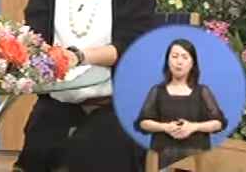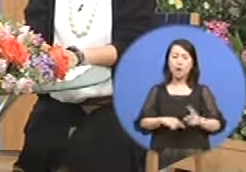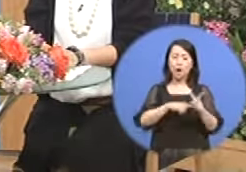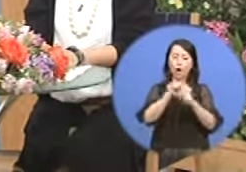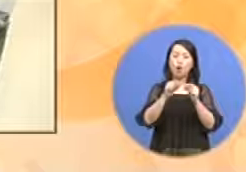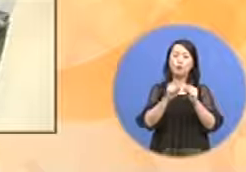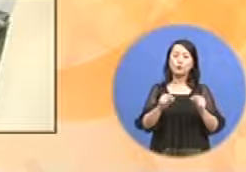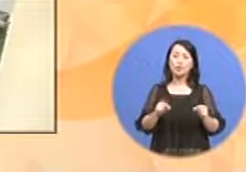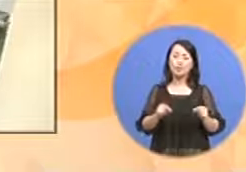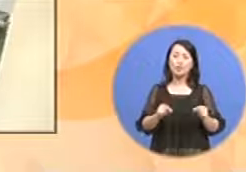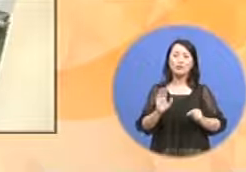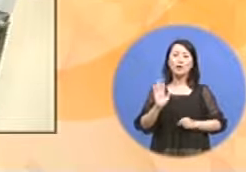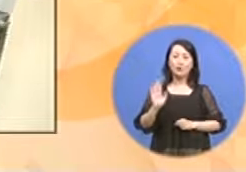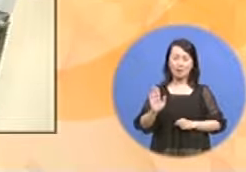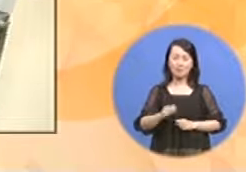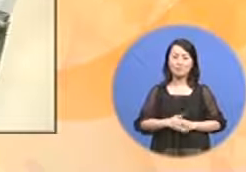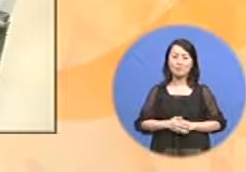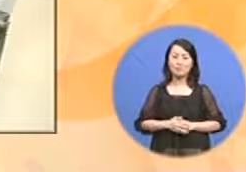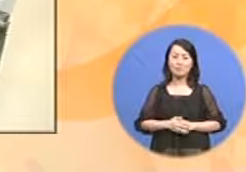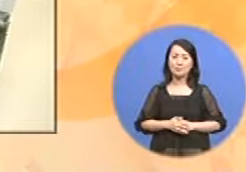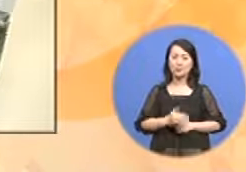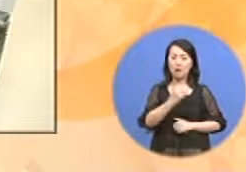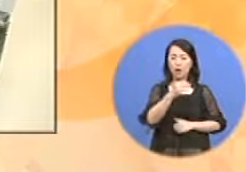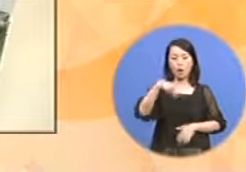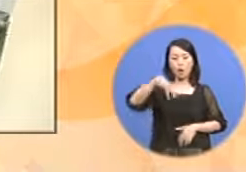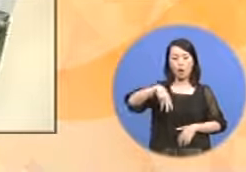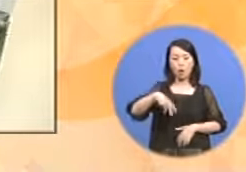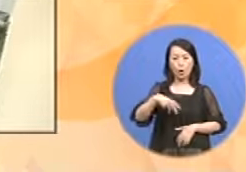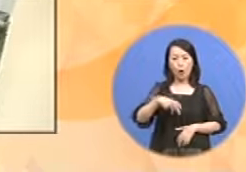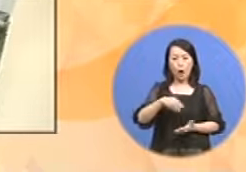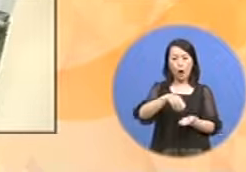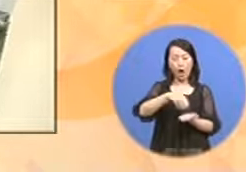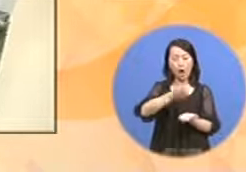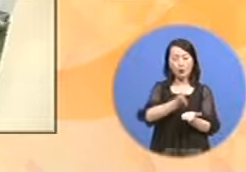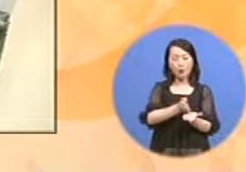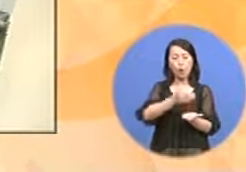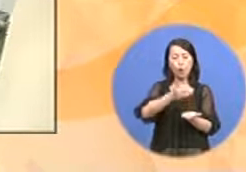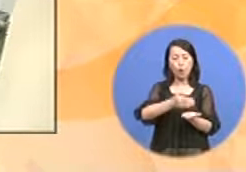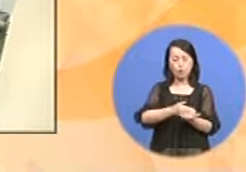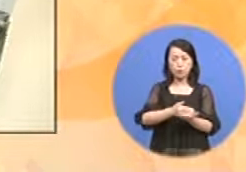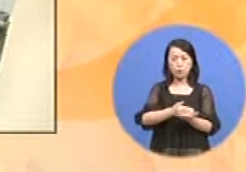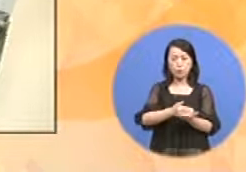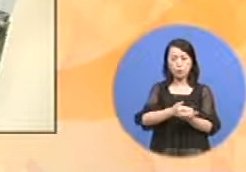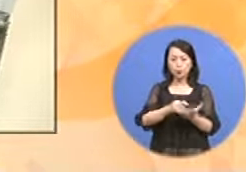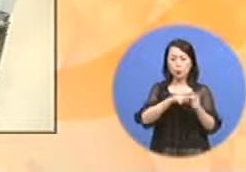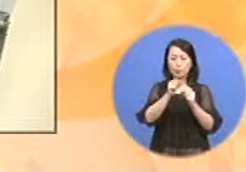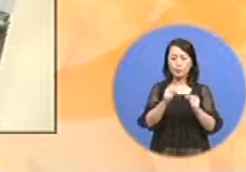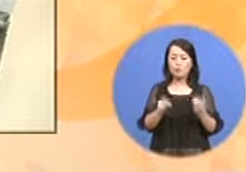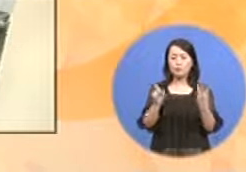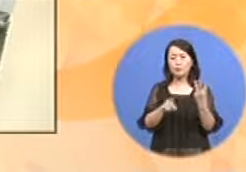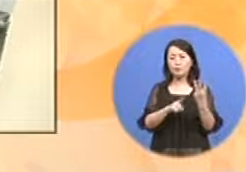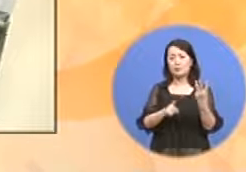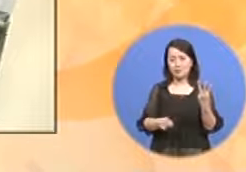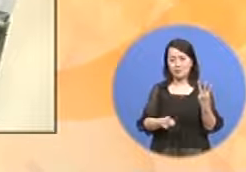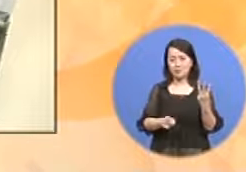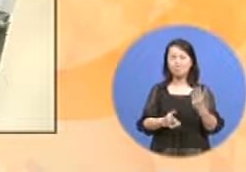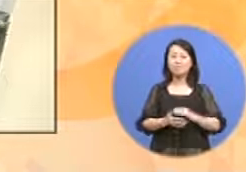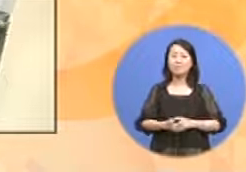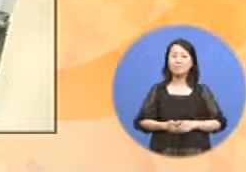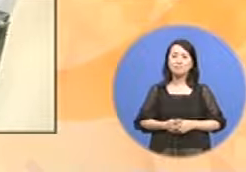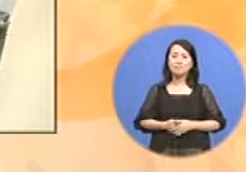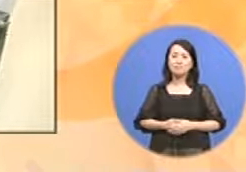です。 はい、今週はごま豆腐を3人の方にプレゼントします。ではプレゼントクイズです